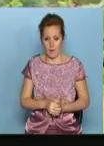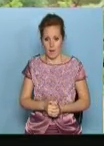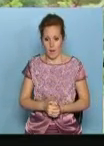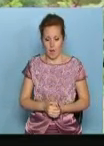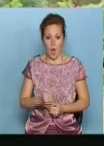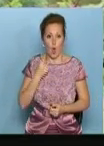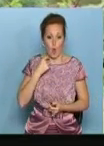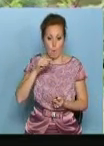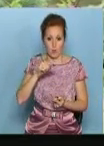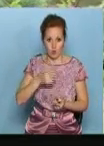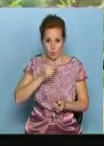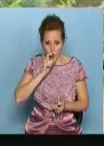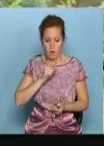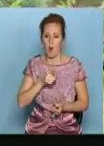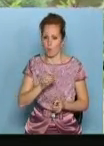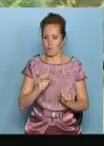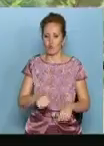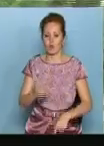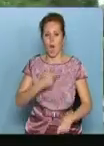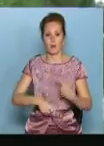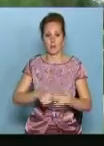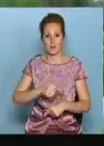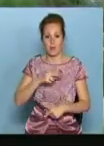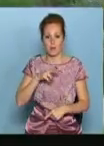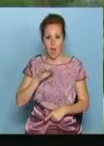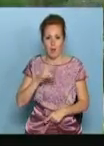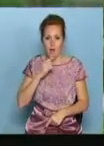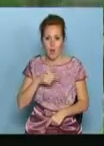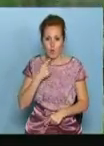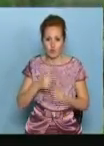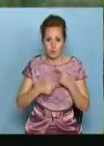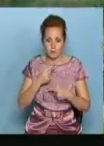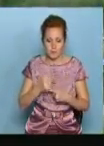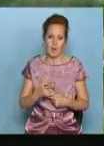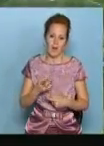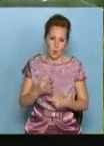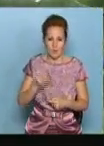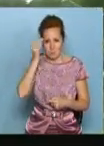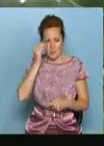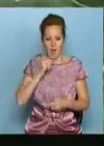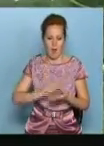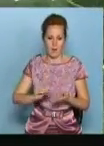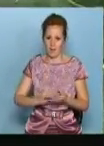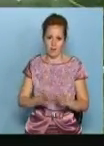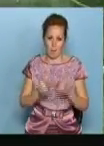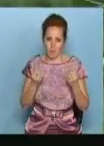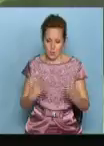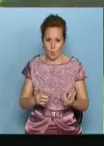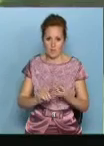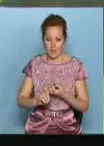кумышку, то он может обрести дар речи. Понятно, что смысл легенды не такой уж и простой. Она связана с